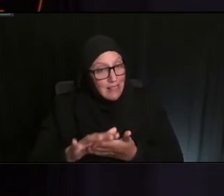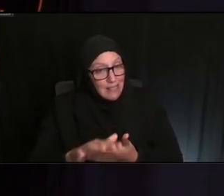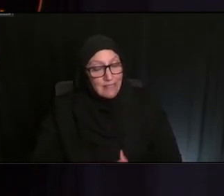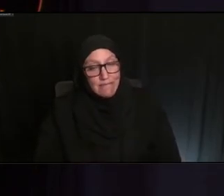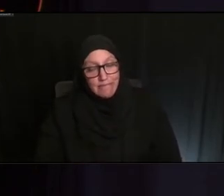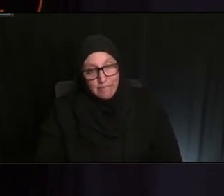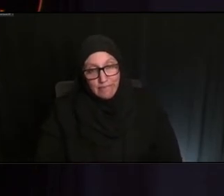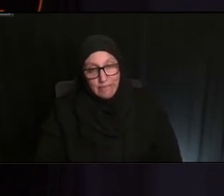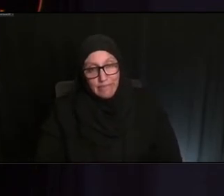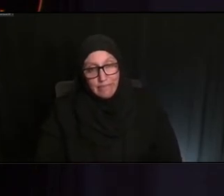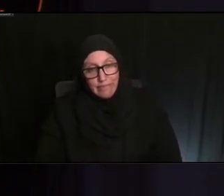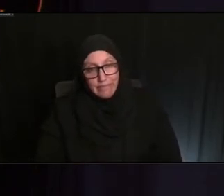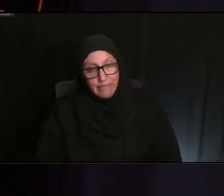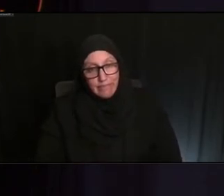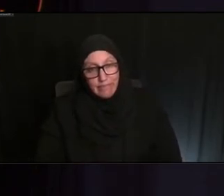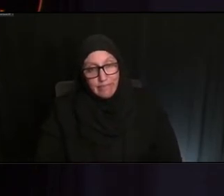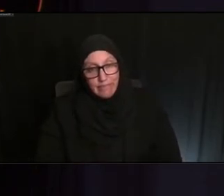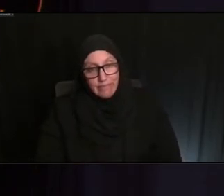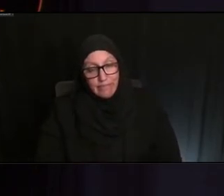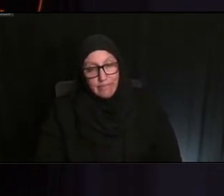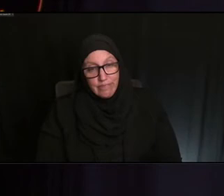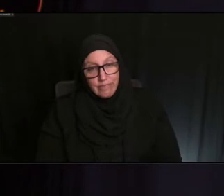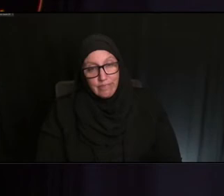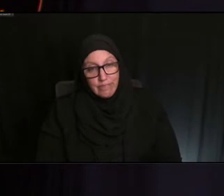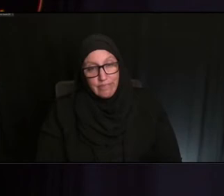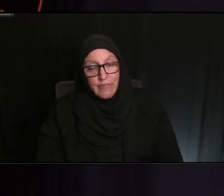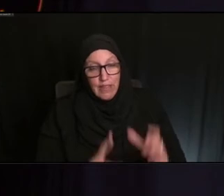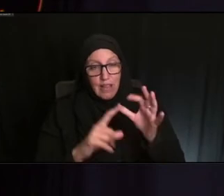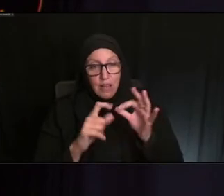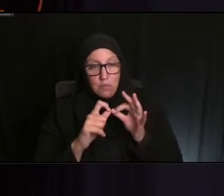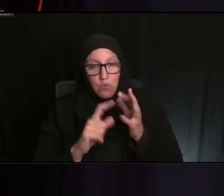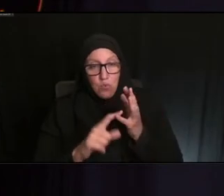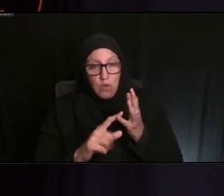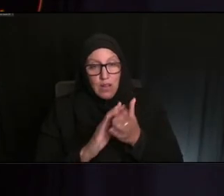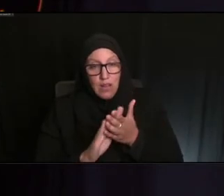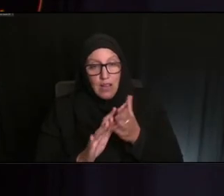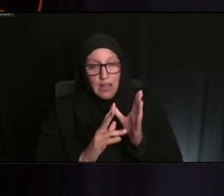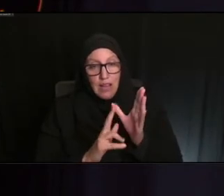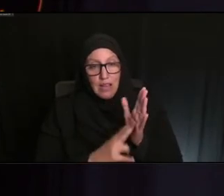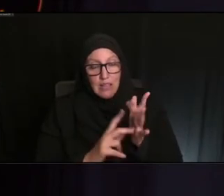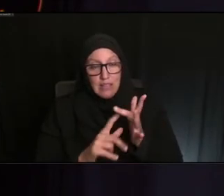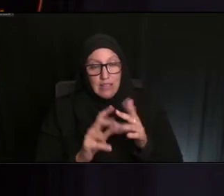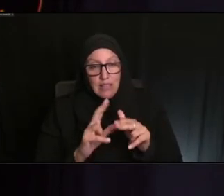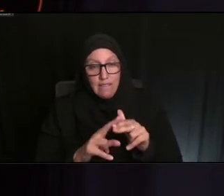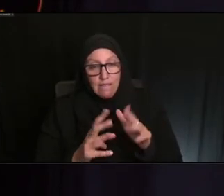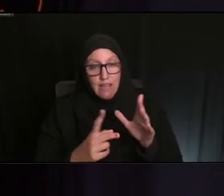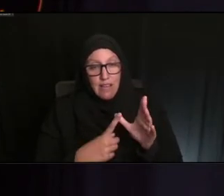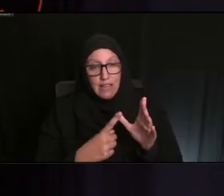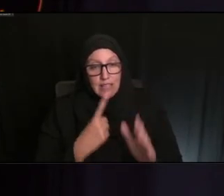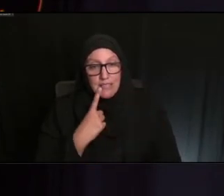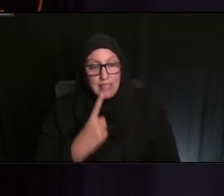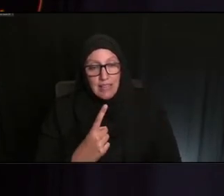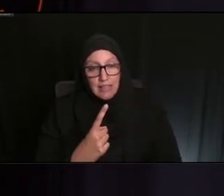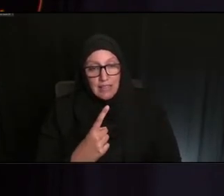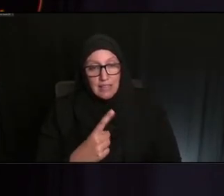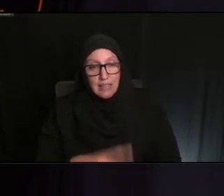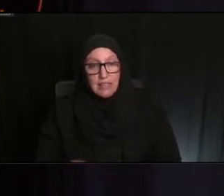You know what he says, Abu Hanifa? He says, لولا